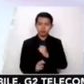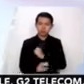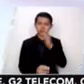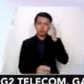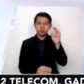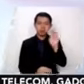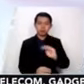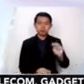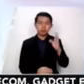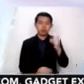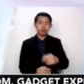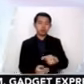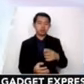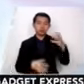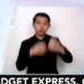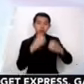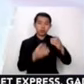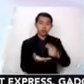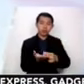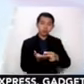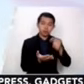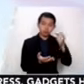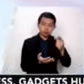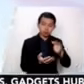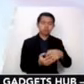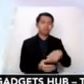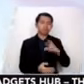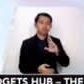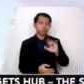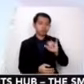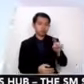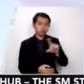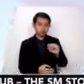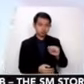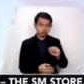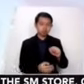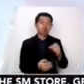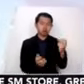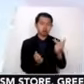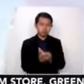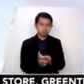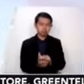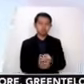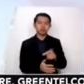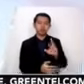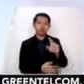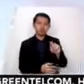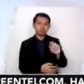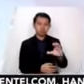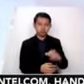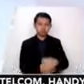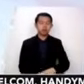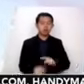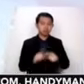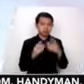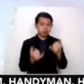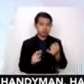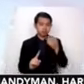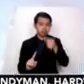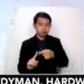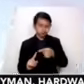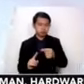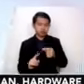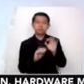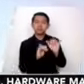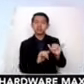Tarlac ang hiling ni Senadora Riza Ontiveros. Sa PNP Custodial Center, mananatili ngayon si Guo habang dinidinig